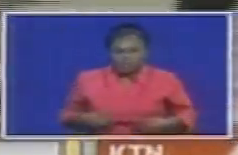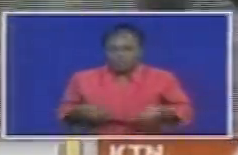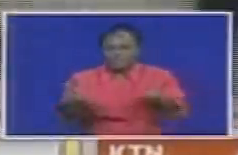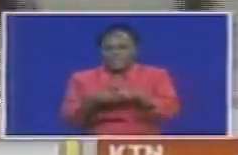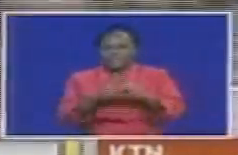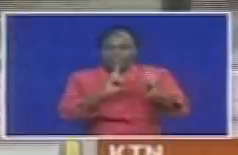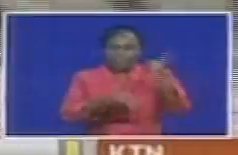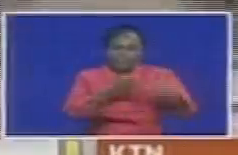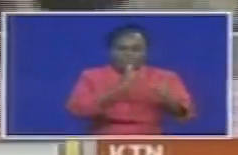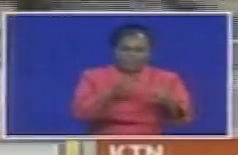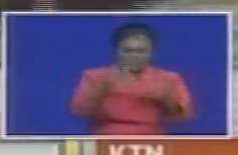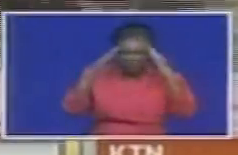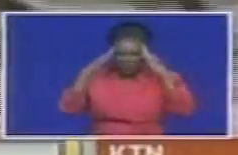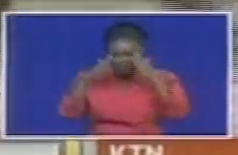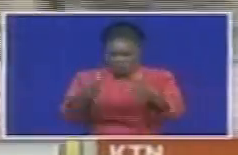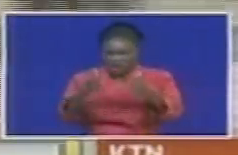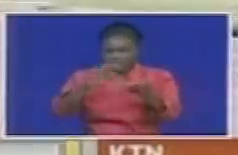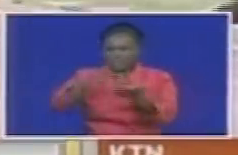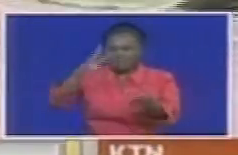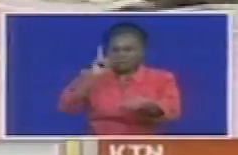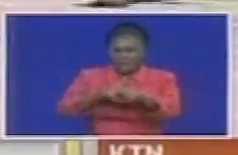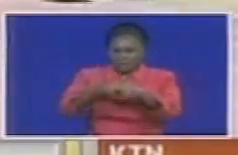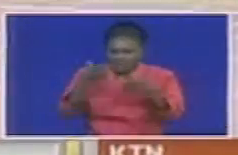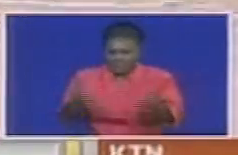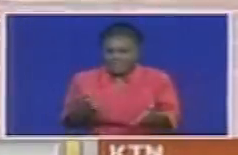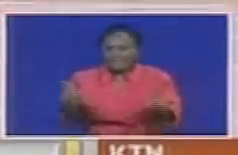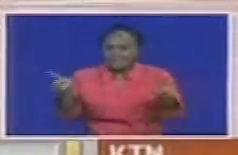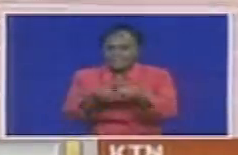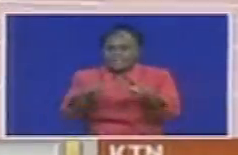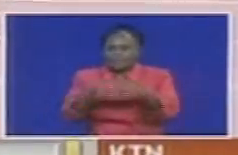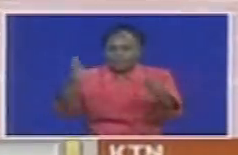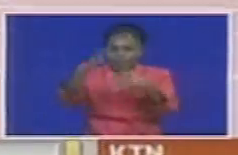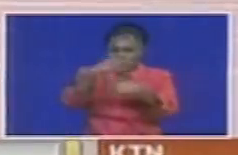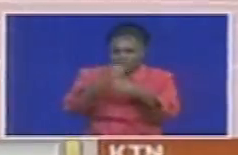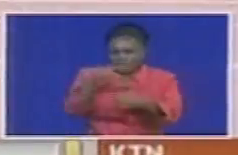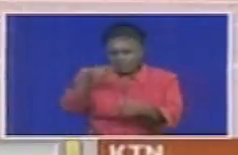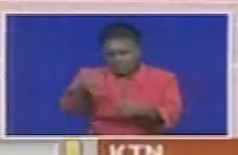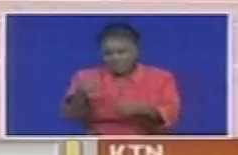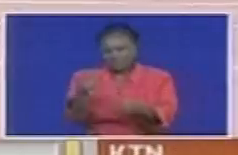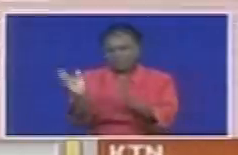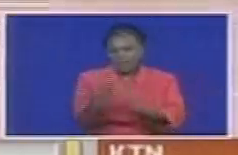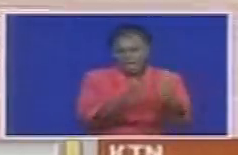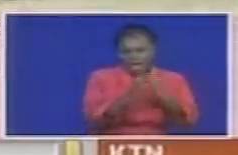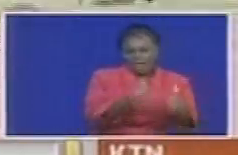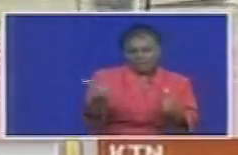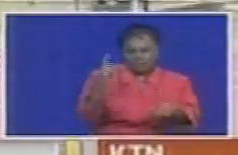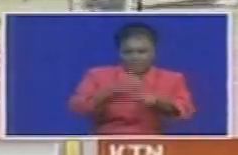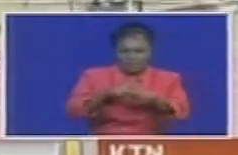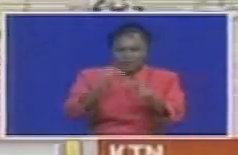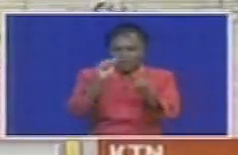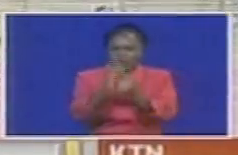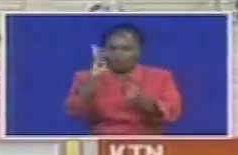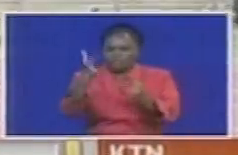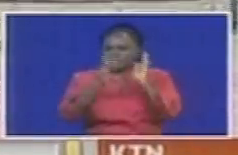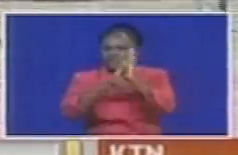chipukizi yakitiliwa maanani zaidi msimu huu. Na huku chama cha riadha kikiendelea kujiandaa kwa msimu huu, wanariadha 14